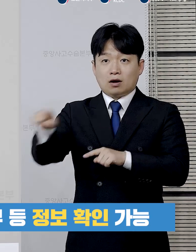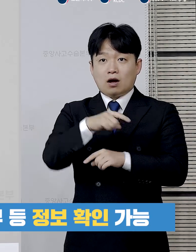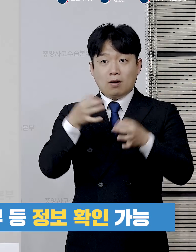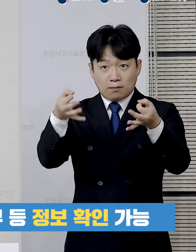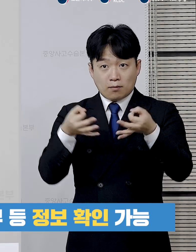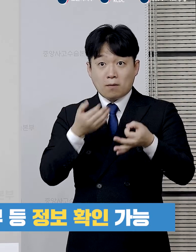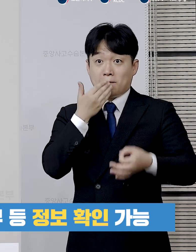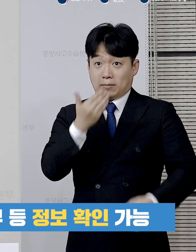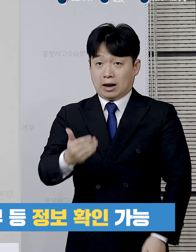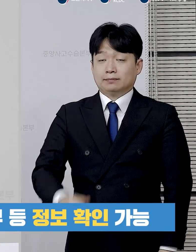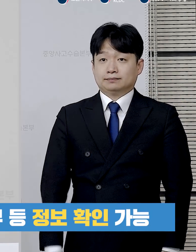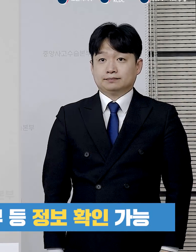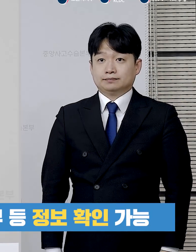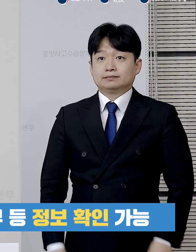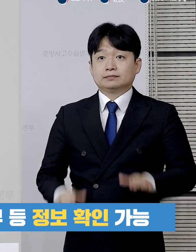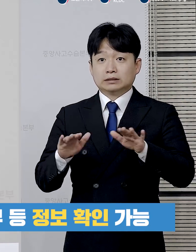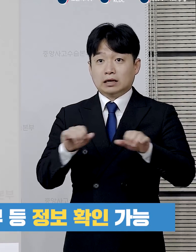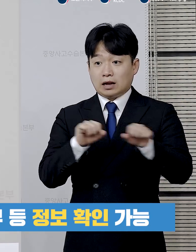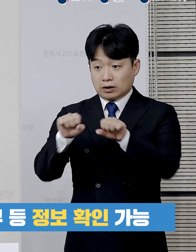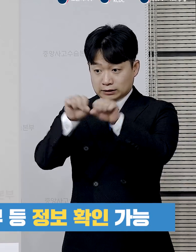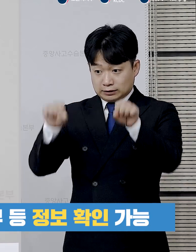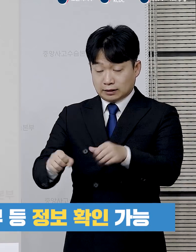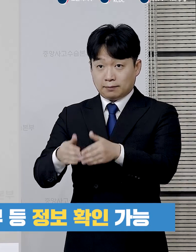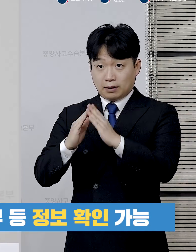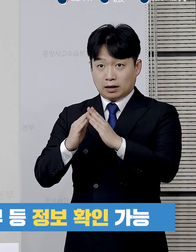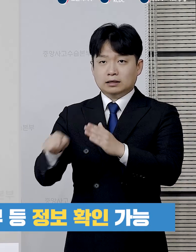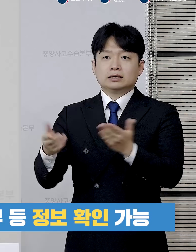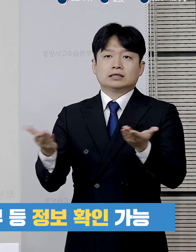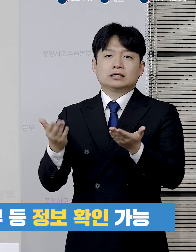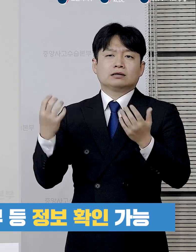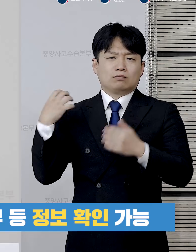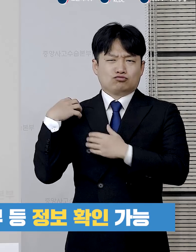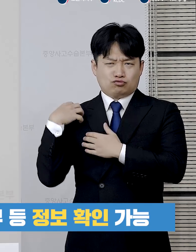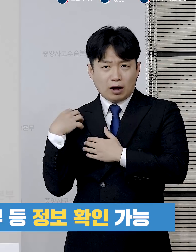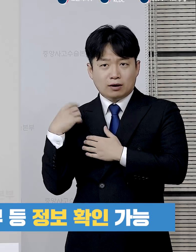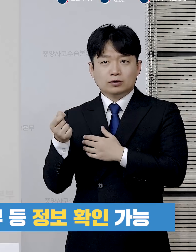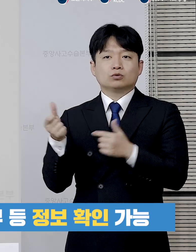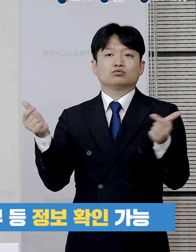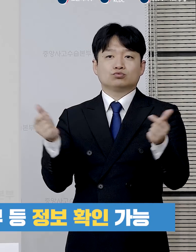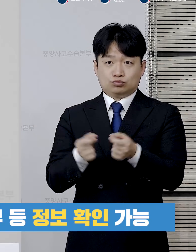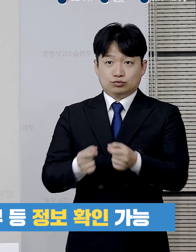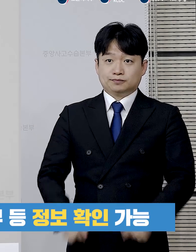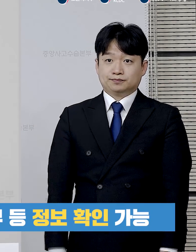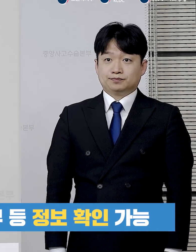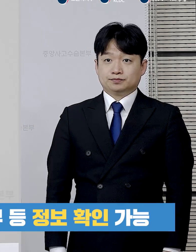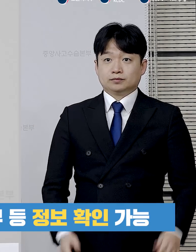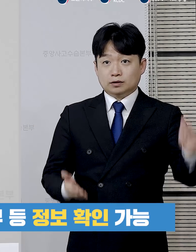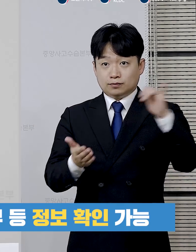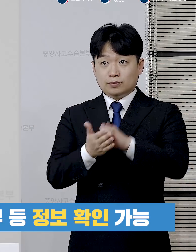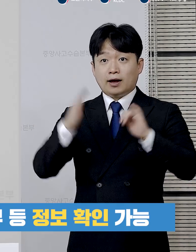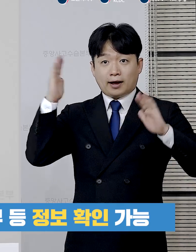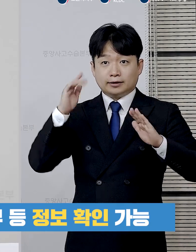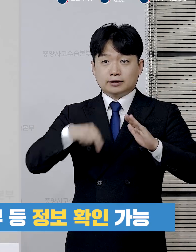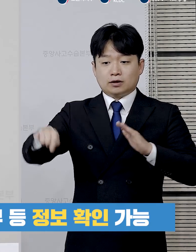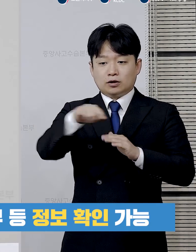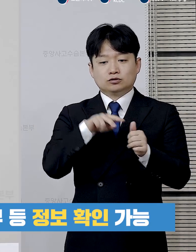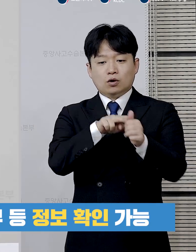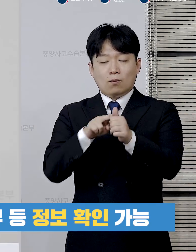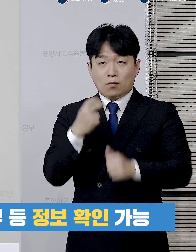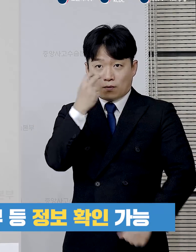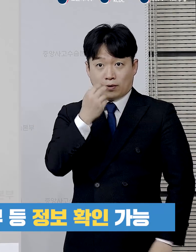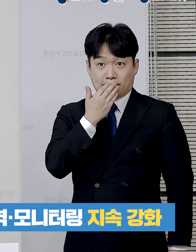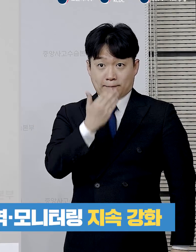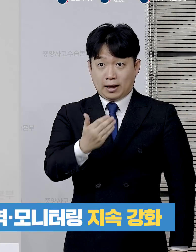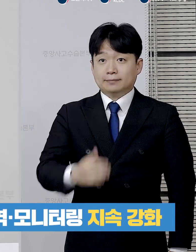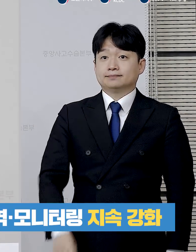하고 있습니다. 이러한 조치를 통해 대학의 업무 부담을 경감하고 유학생 정보를 효율적으로 관리하도록